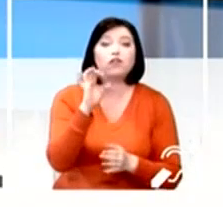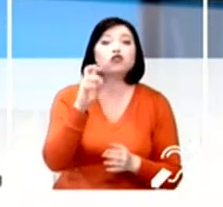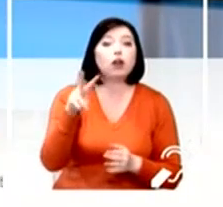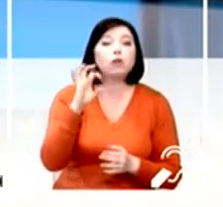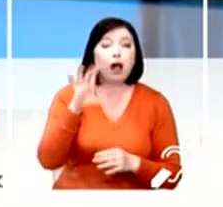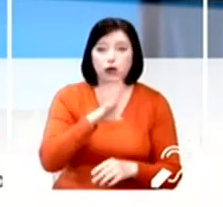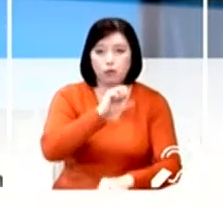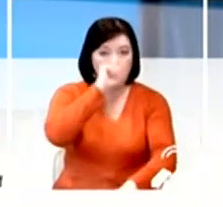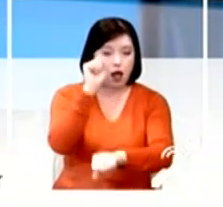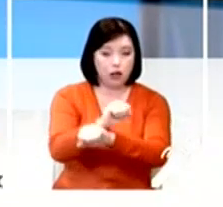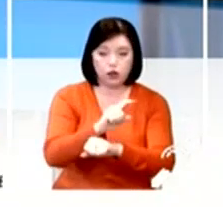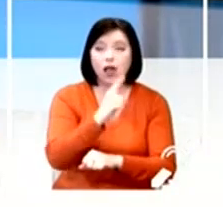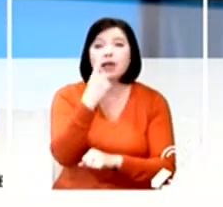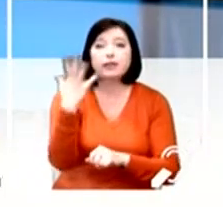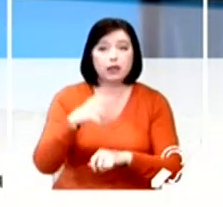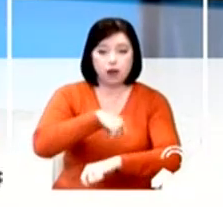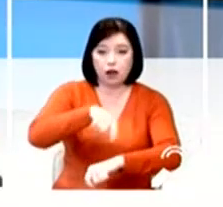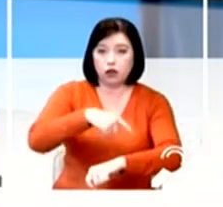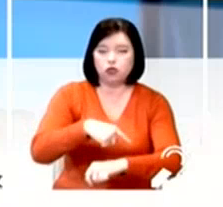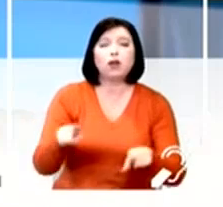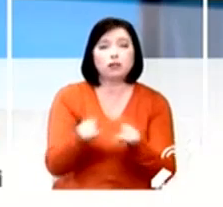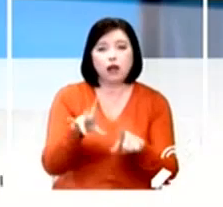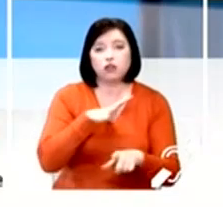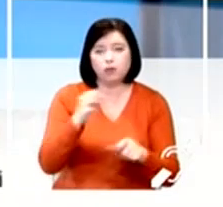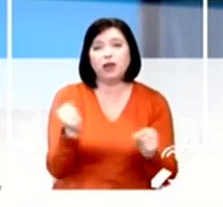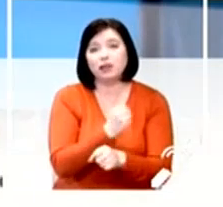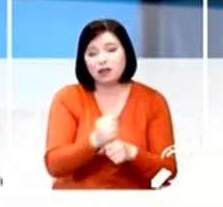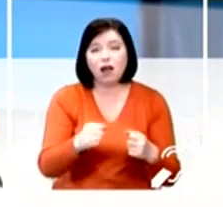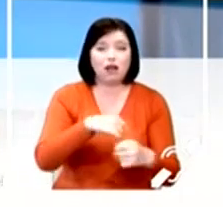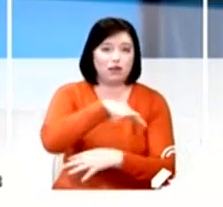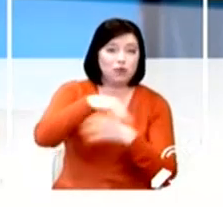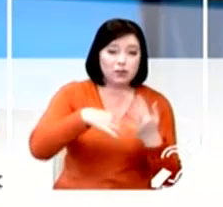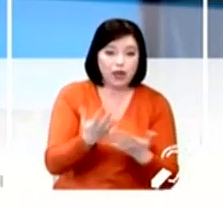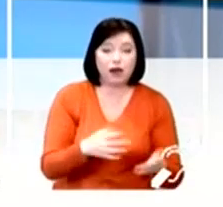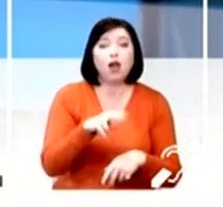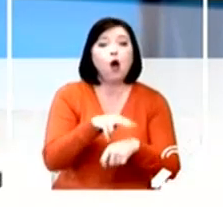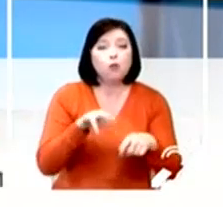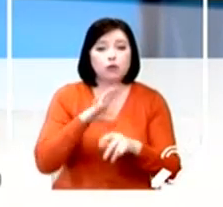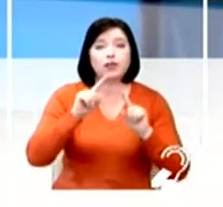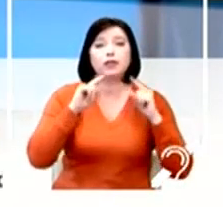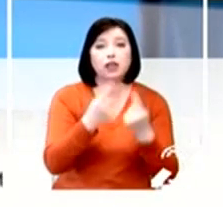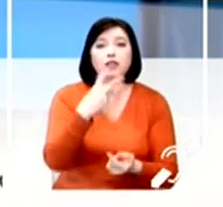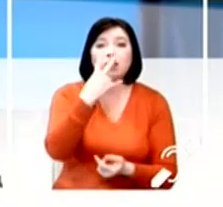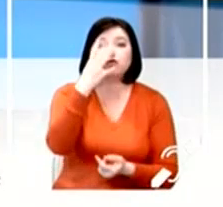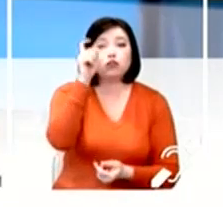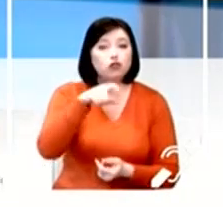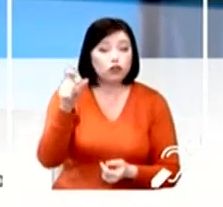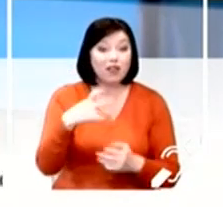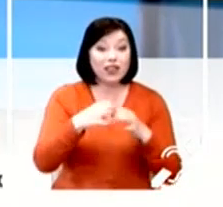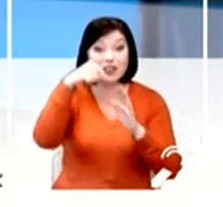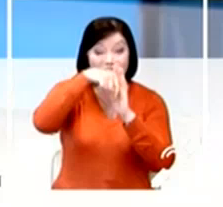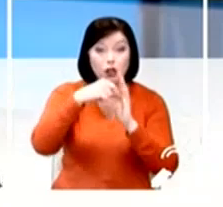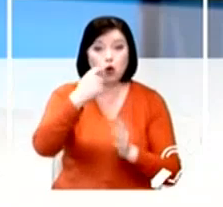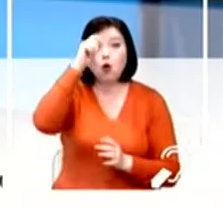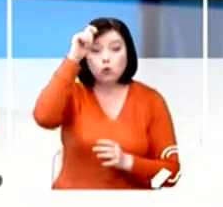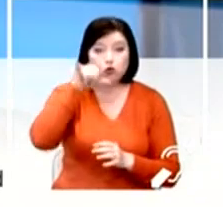fost paralizată câteva ore. Nu au lipsit violențele și dezordinea. Oamenii legii au reținut 24 de persoane, printre care și